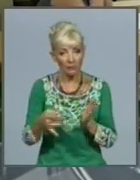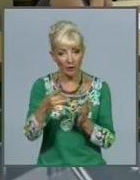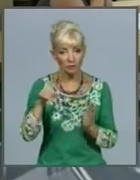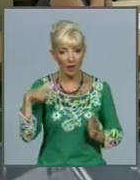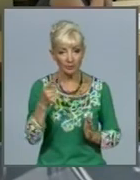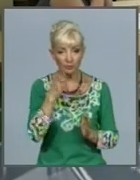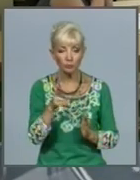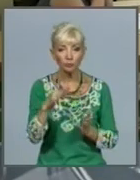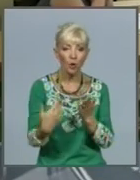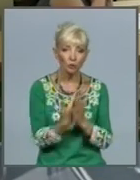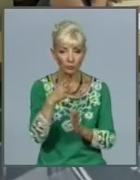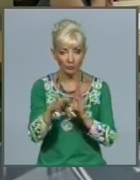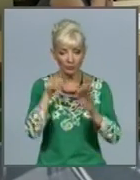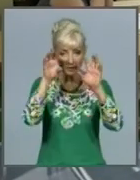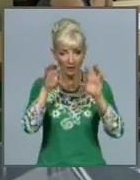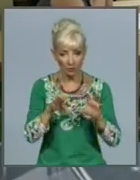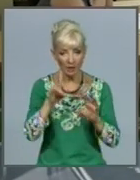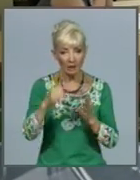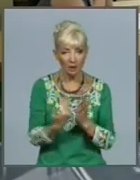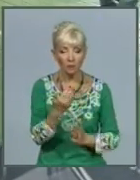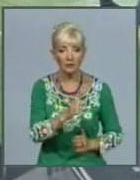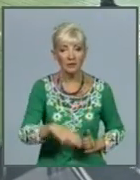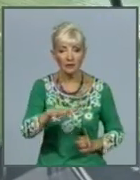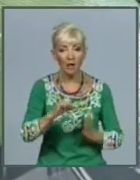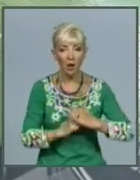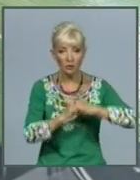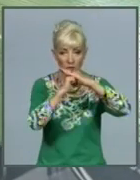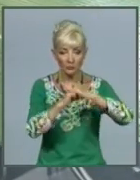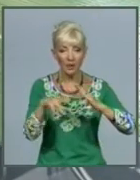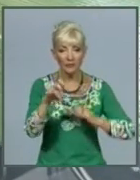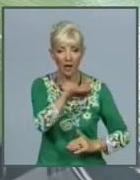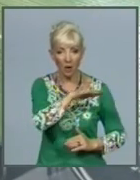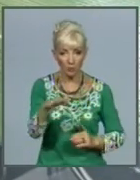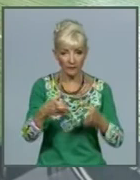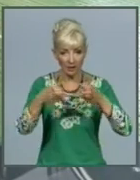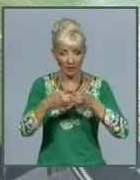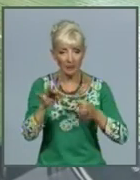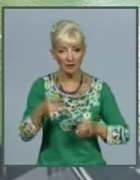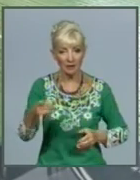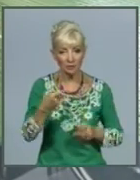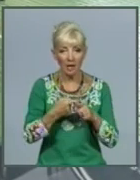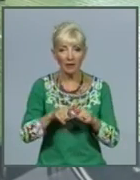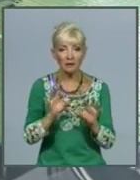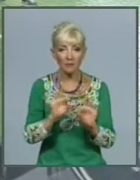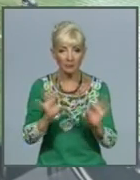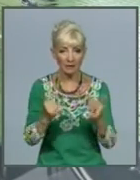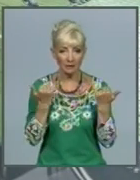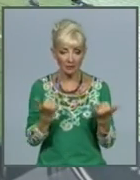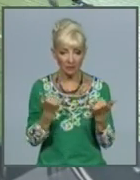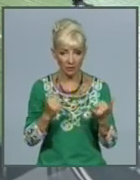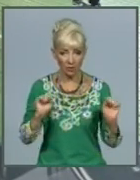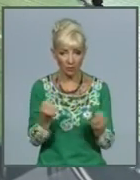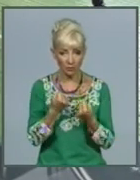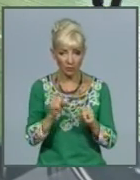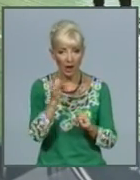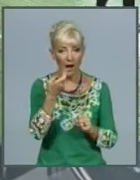виборчим кодексом на новій територіальній основі на рівні громад і районів. Саме цим пояснюють нинішнє прискорення адмінтерреформи. Тож